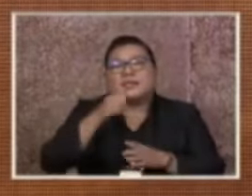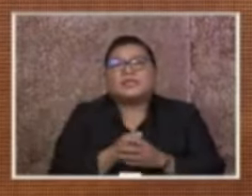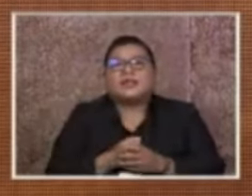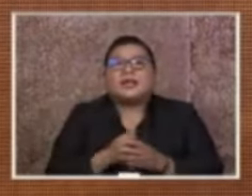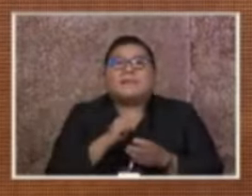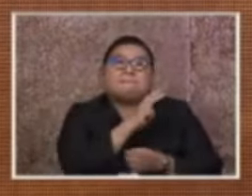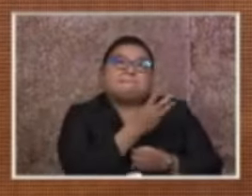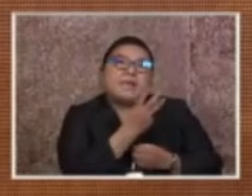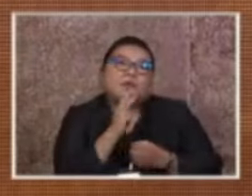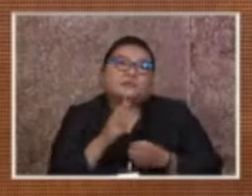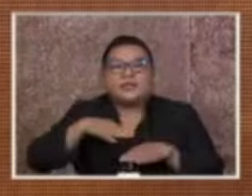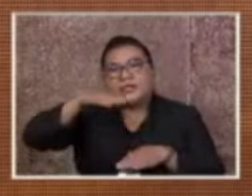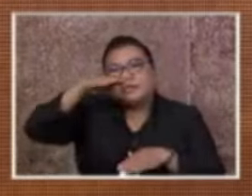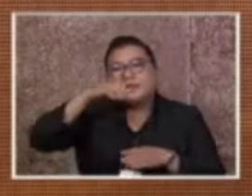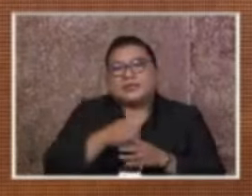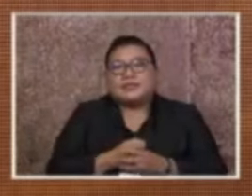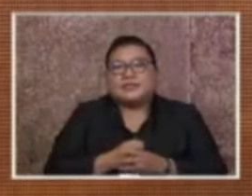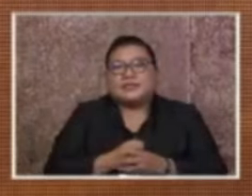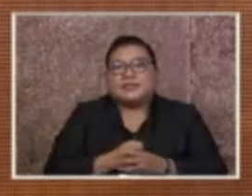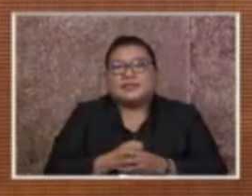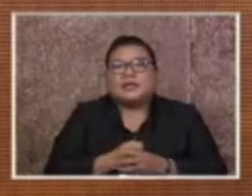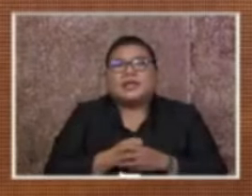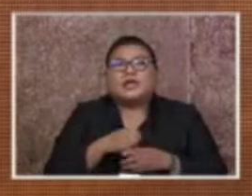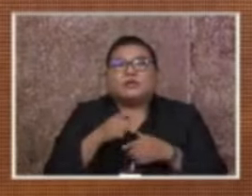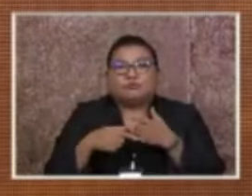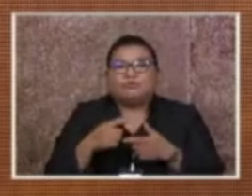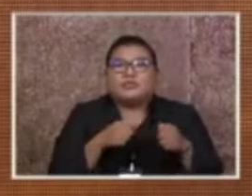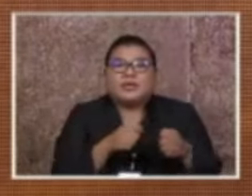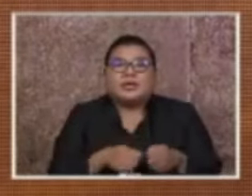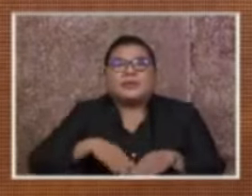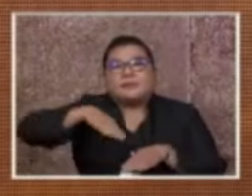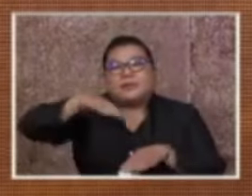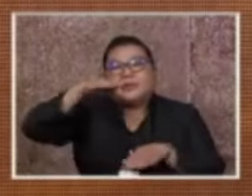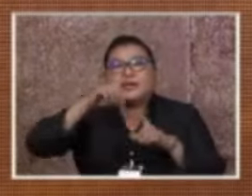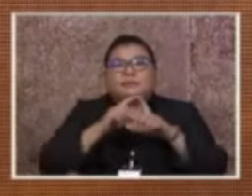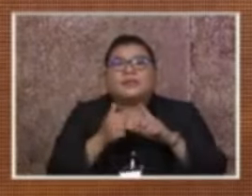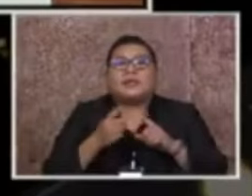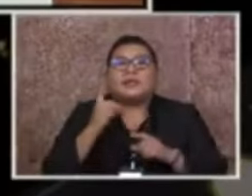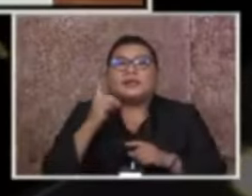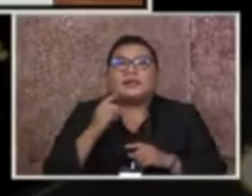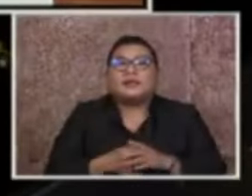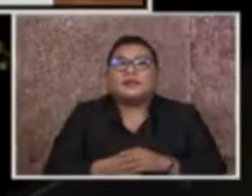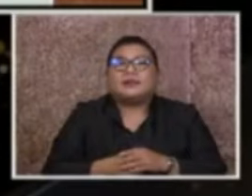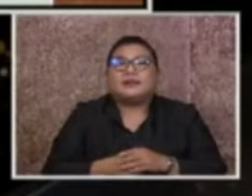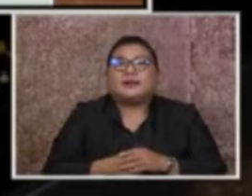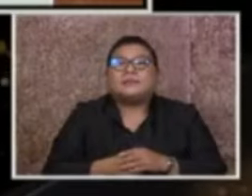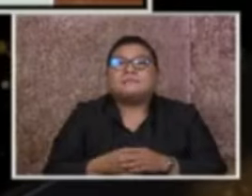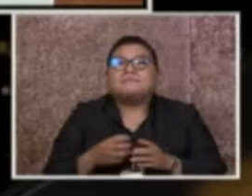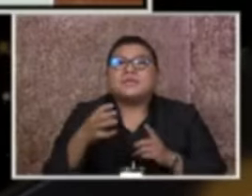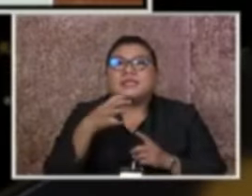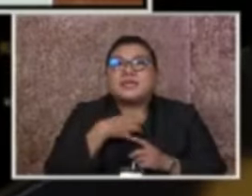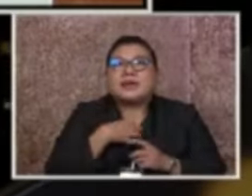pariwisatanya cukup tinggi kalau kita bisa gali dan phad kita meningkat dan bisa meningkatkan peran masyarakat